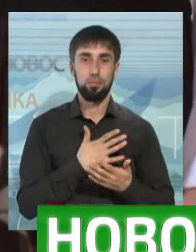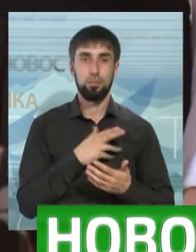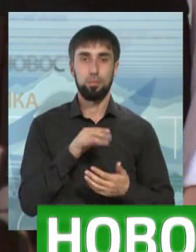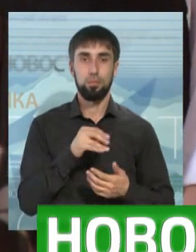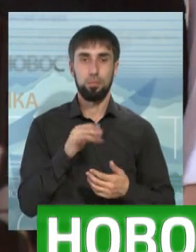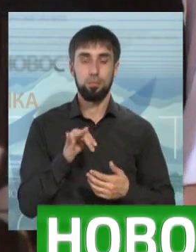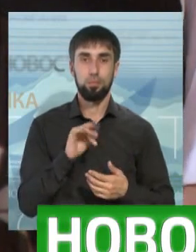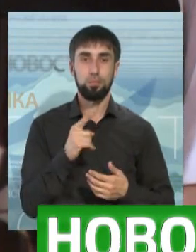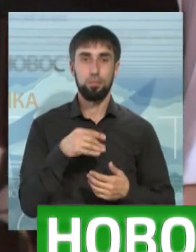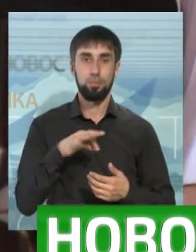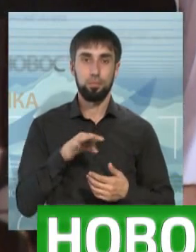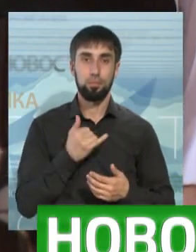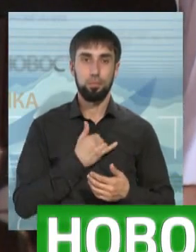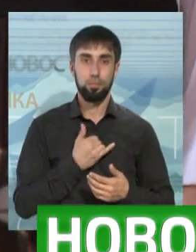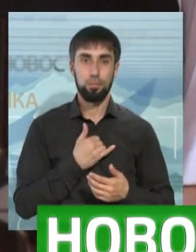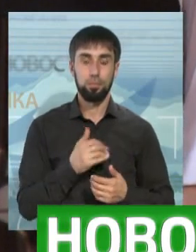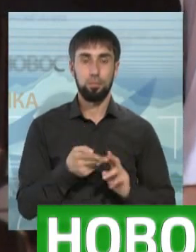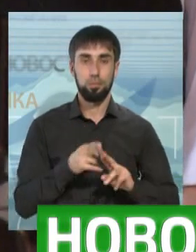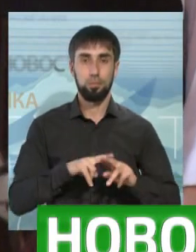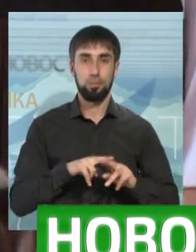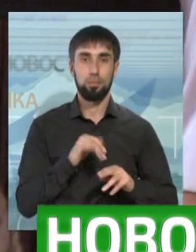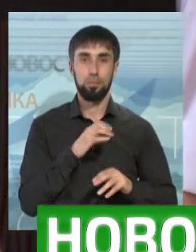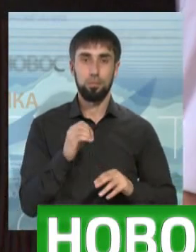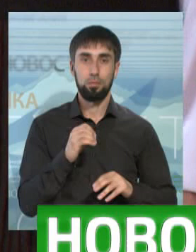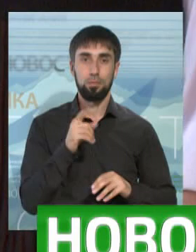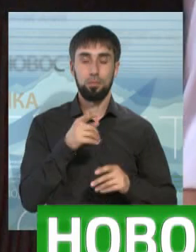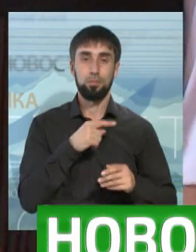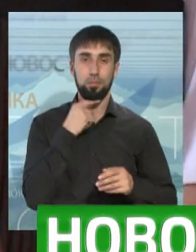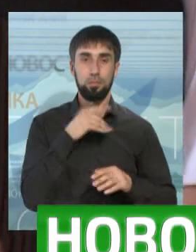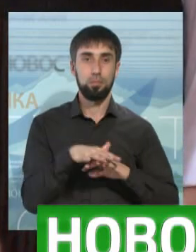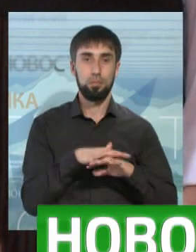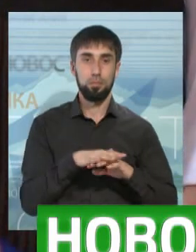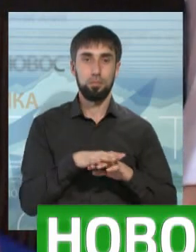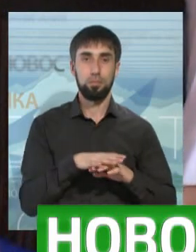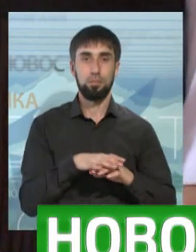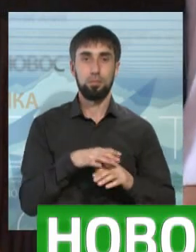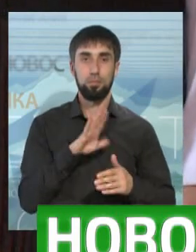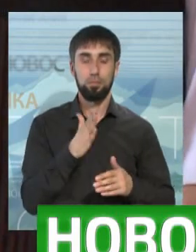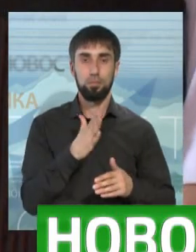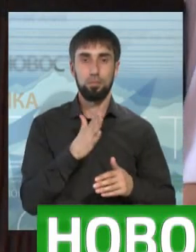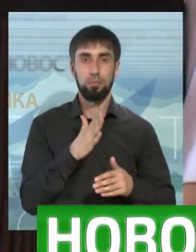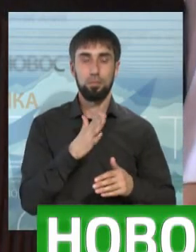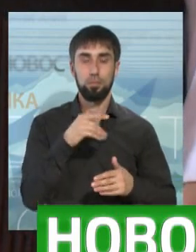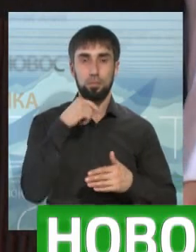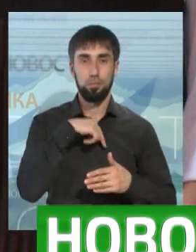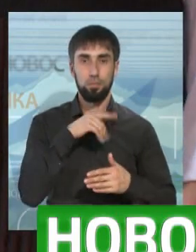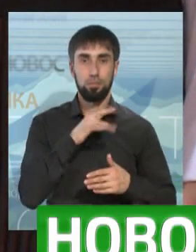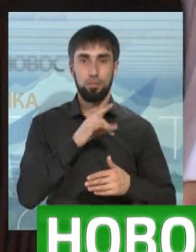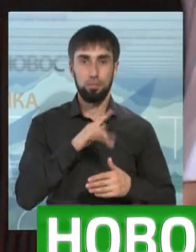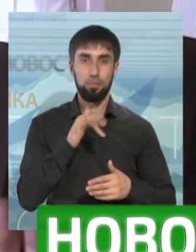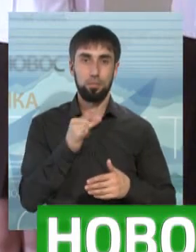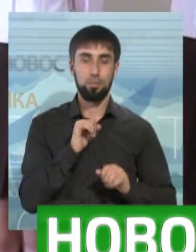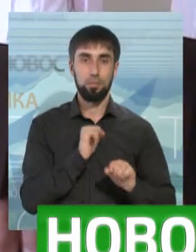предки, потому что у нас это, у ингушского народа, на генном уровне защищать свою